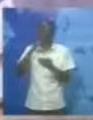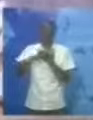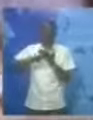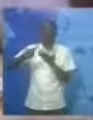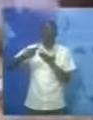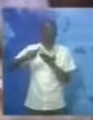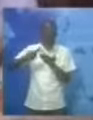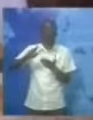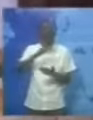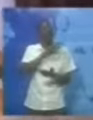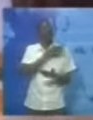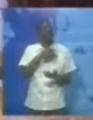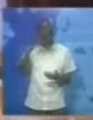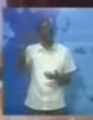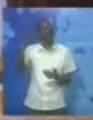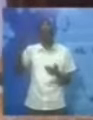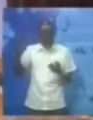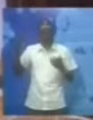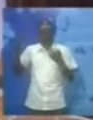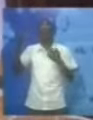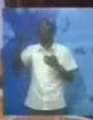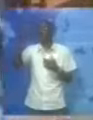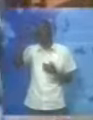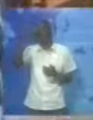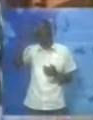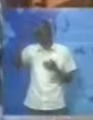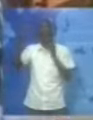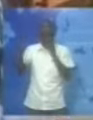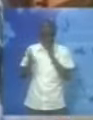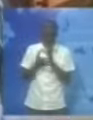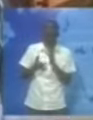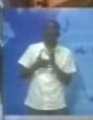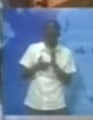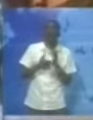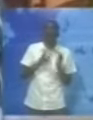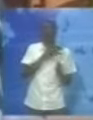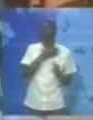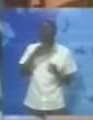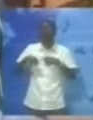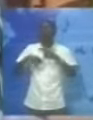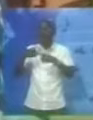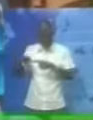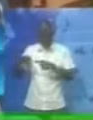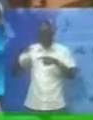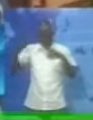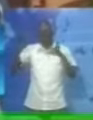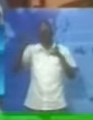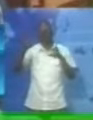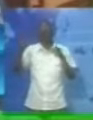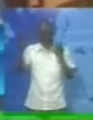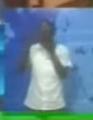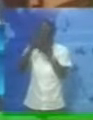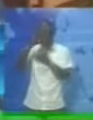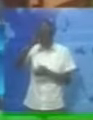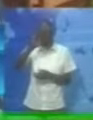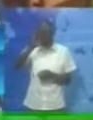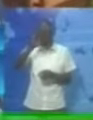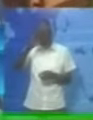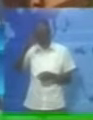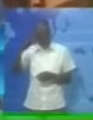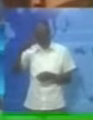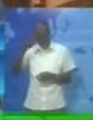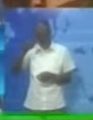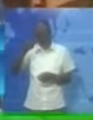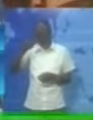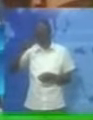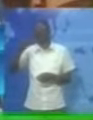Et ça dénote, elle maîtrise sa technique qui va de l'abstrait au figuratif.